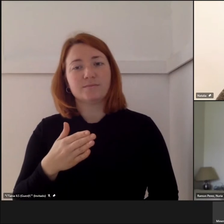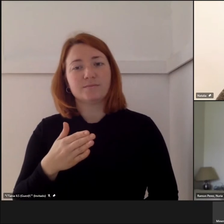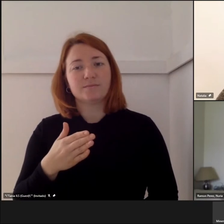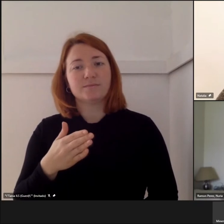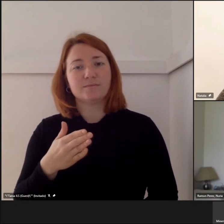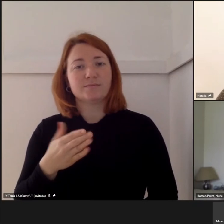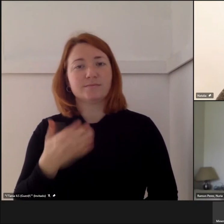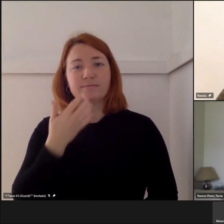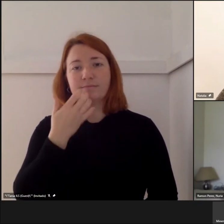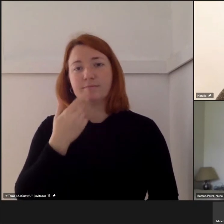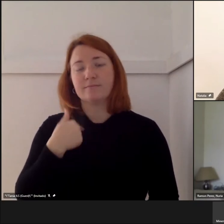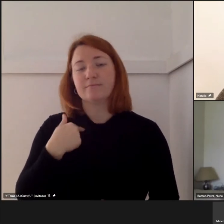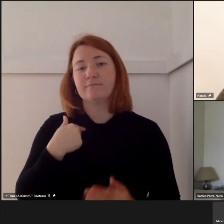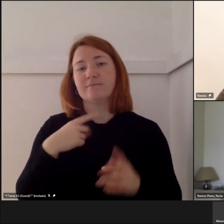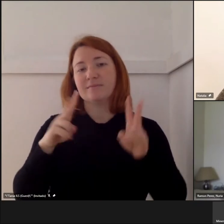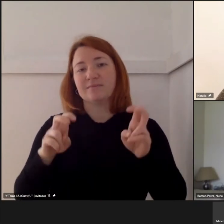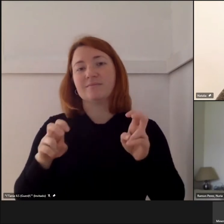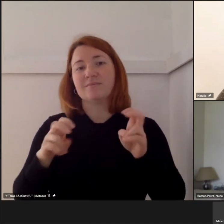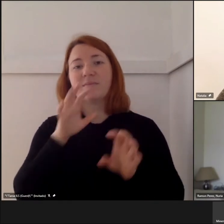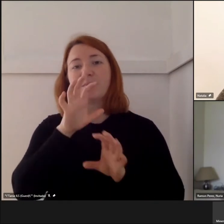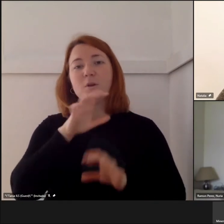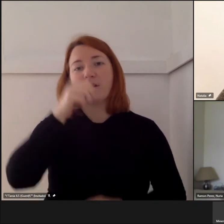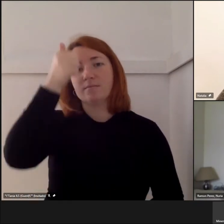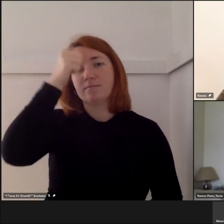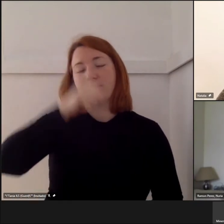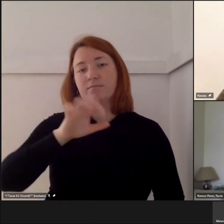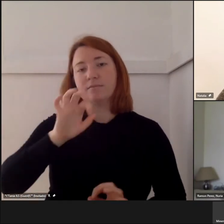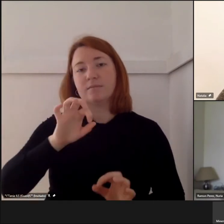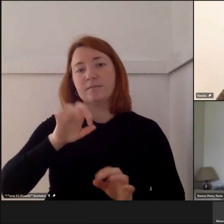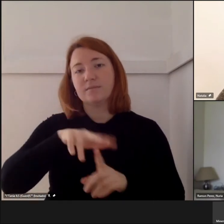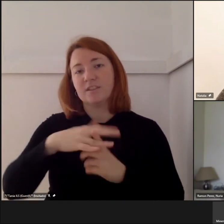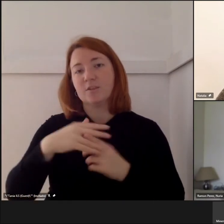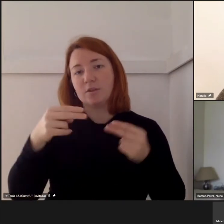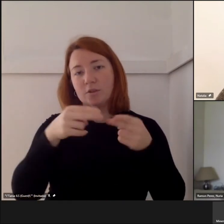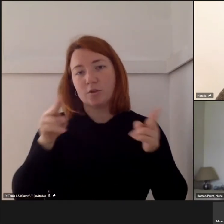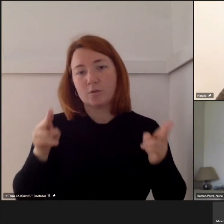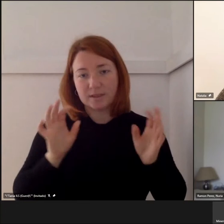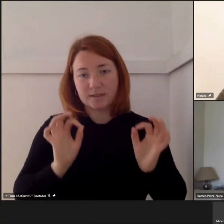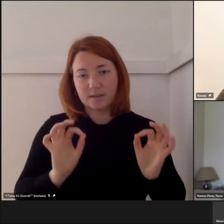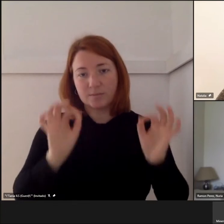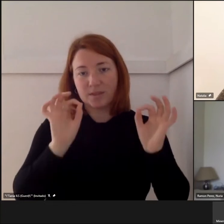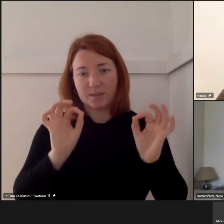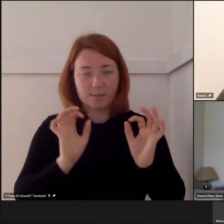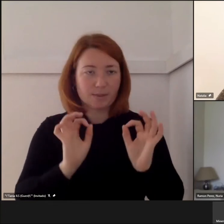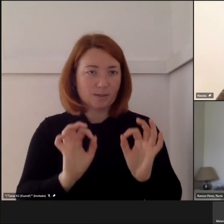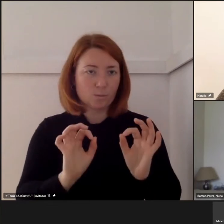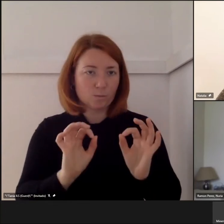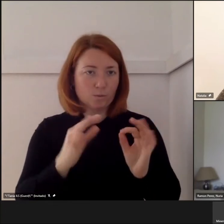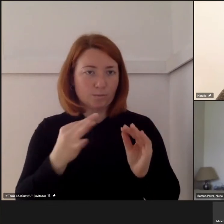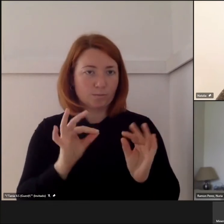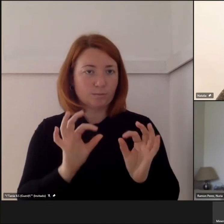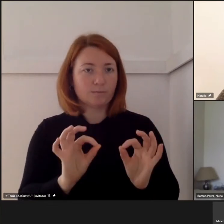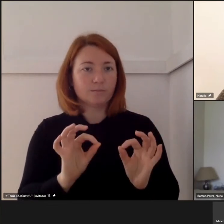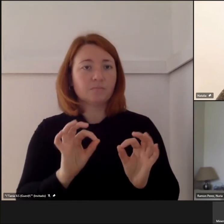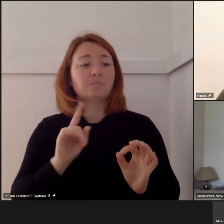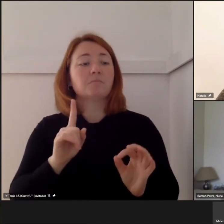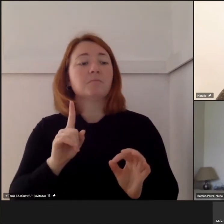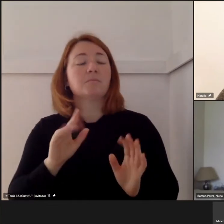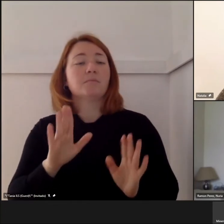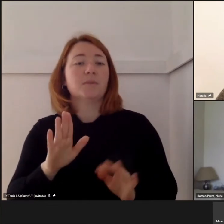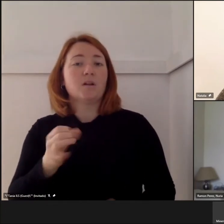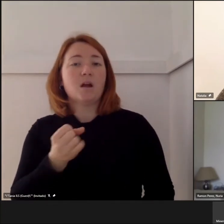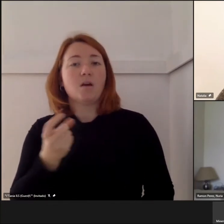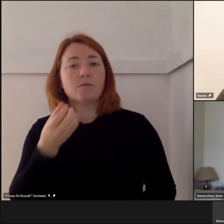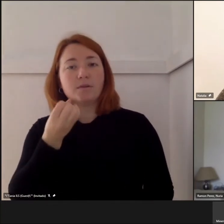Per exemple, en matèria de violència masclista m'he referit molt a la situació de confinament més estricta, però sí que és veritat que hi ha moltes dades, per exemple,